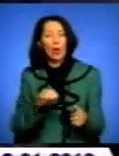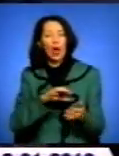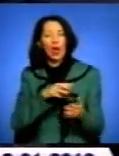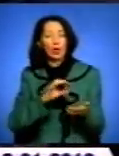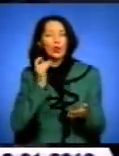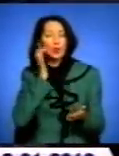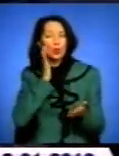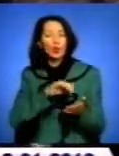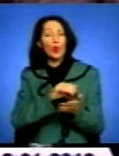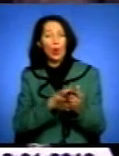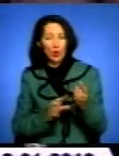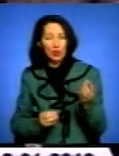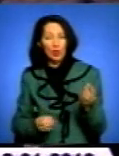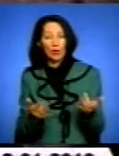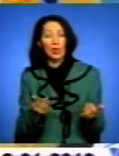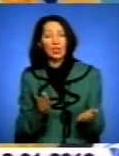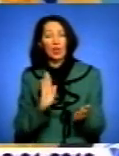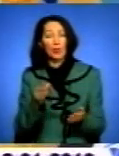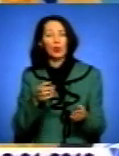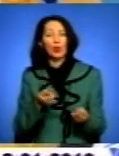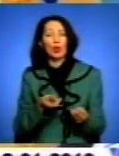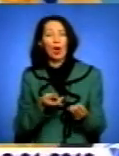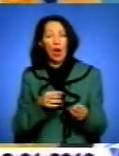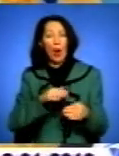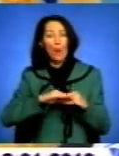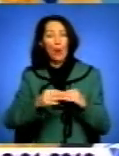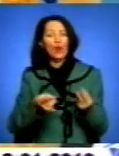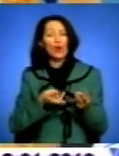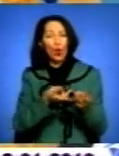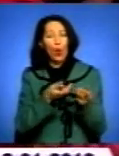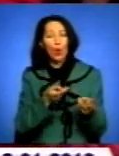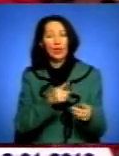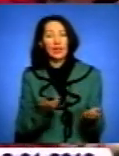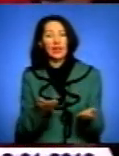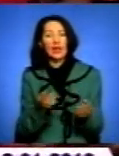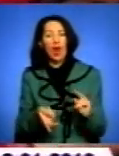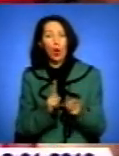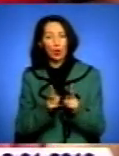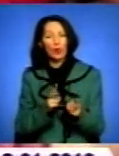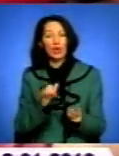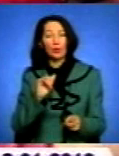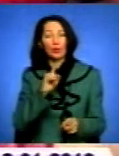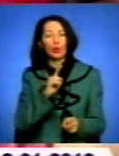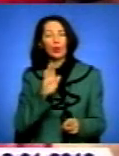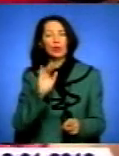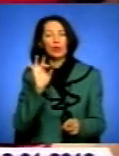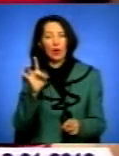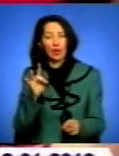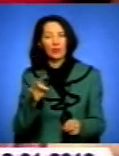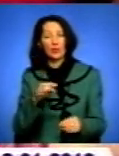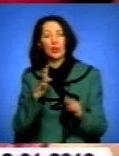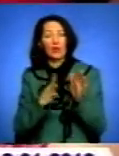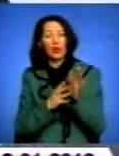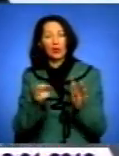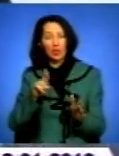встановлять польові кухні, де варитимуть узвар. 9 січня о 14-й годині на театральному